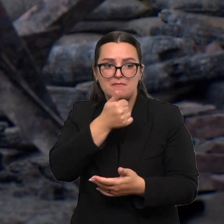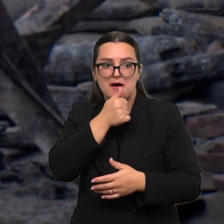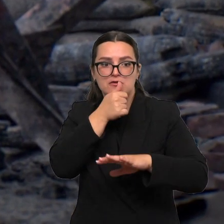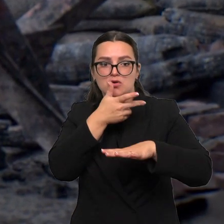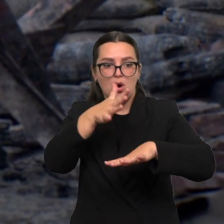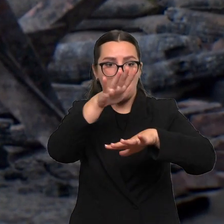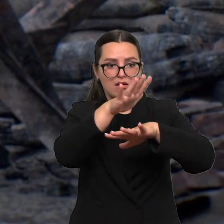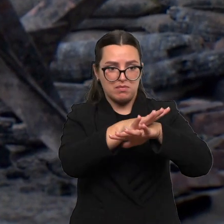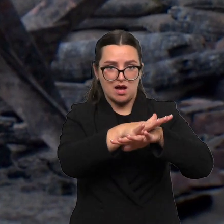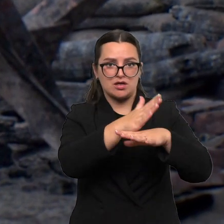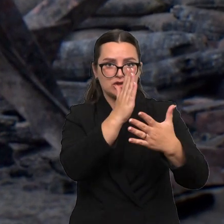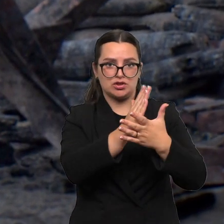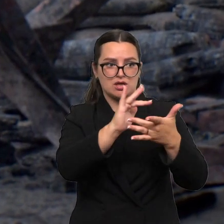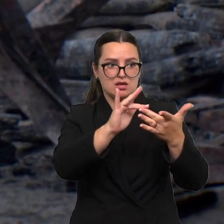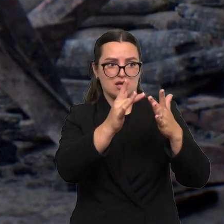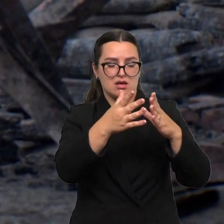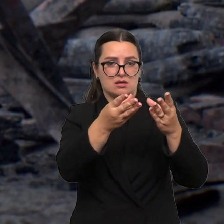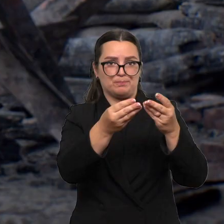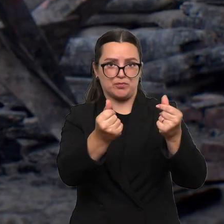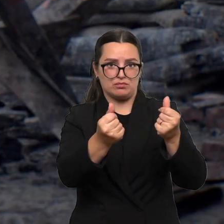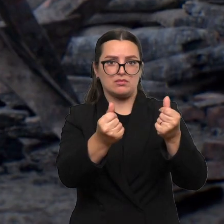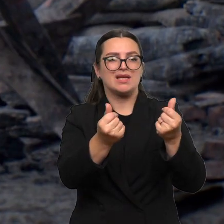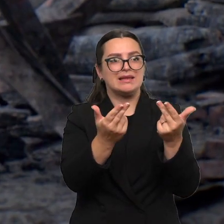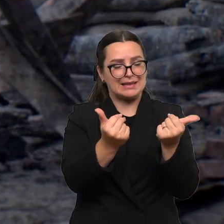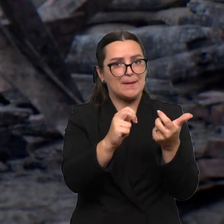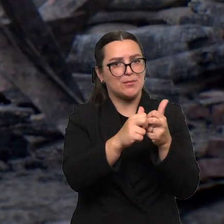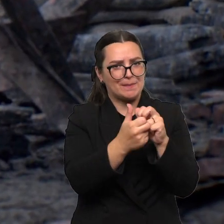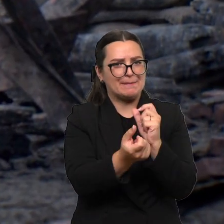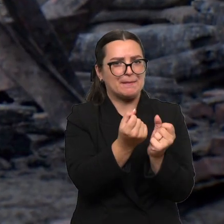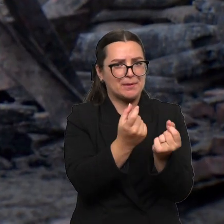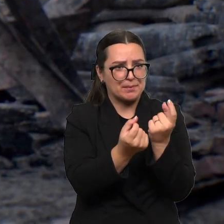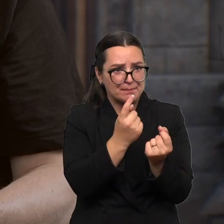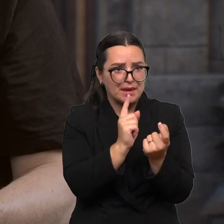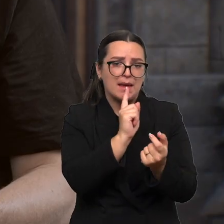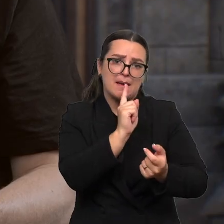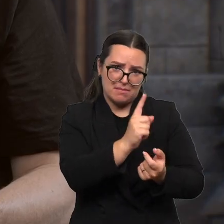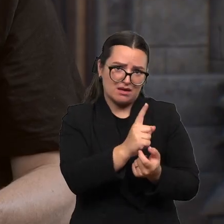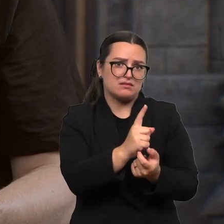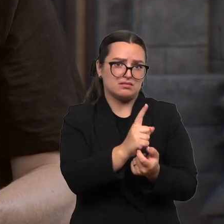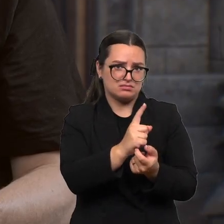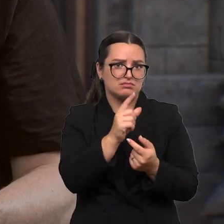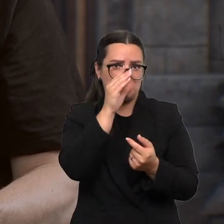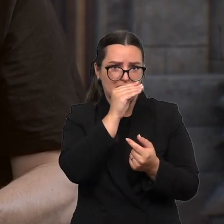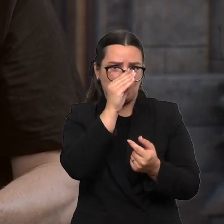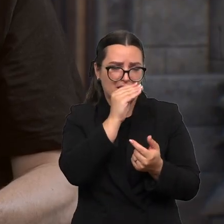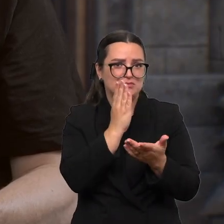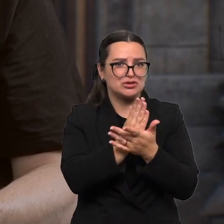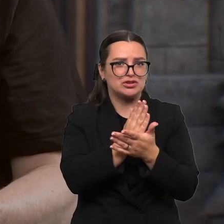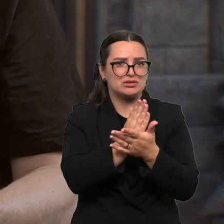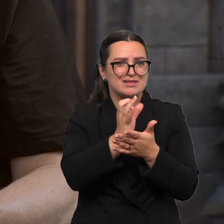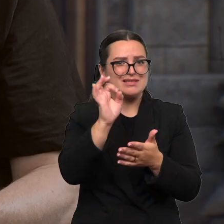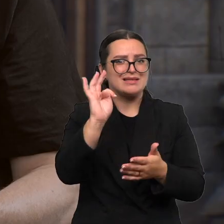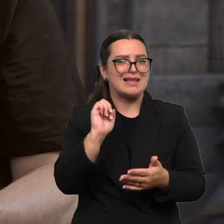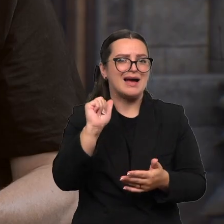banką nuo interneto, jisai turėtų tam tikrų sunkumų, bet dabar tas irgi gana sunku padaryti, nes egzistuoja